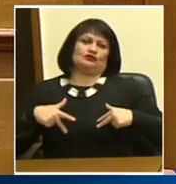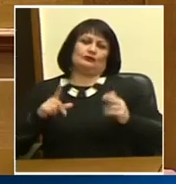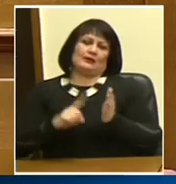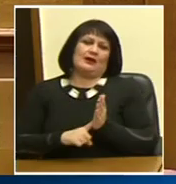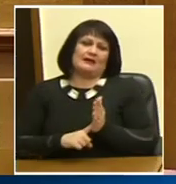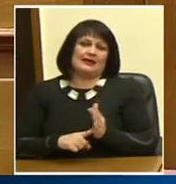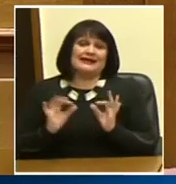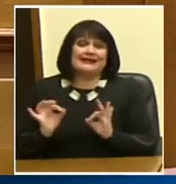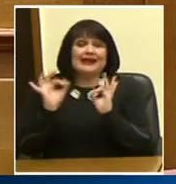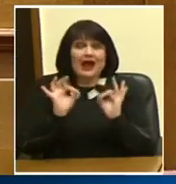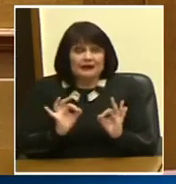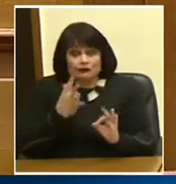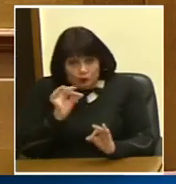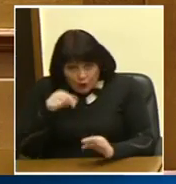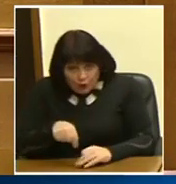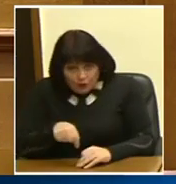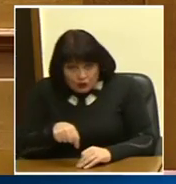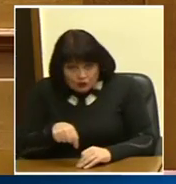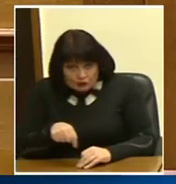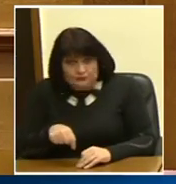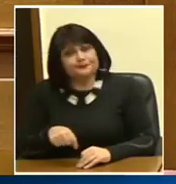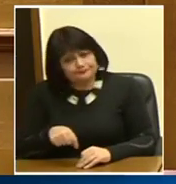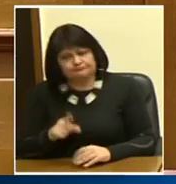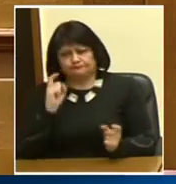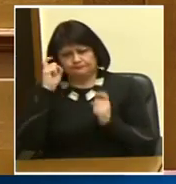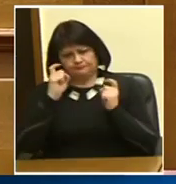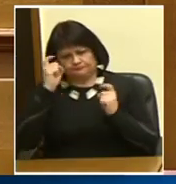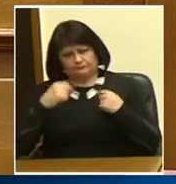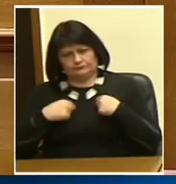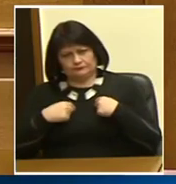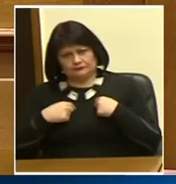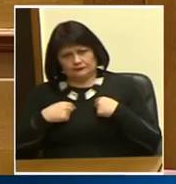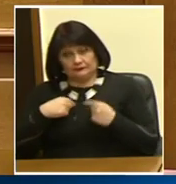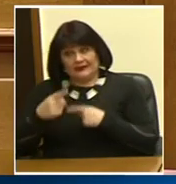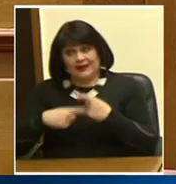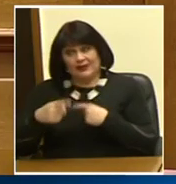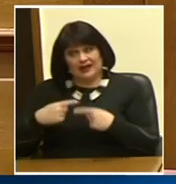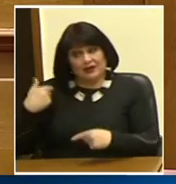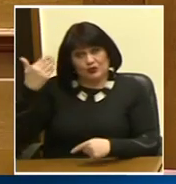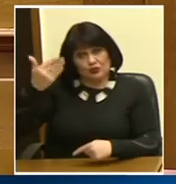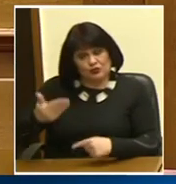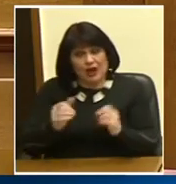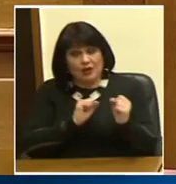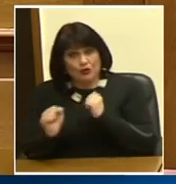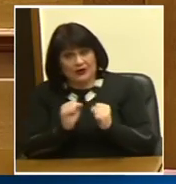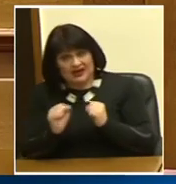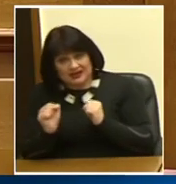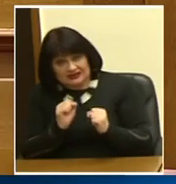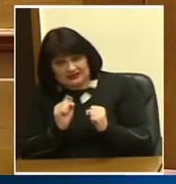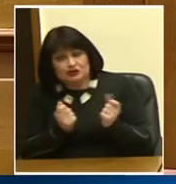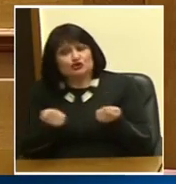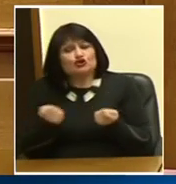Και είναι ακριβώς για αυτό το λόγο που, λαμβάνοντας υπόψη και την τραγική εμπειρία της κρίσης αλλά και της διαχείρισής